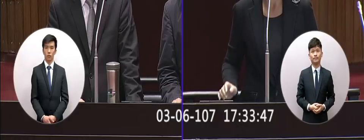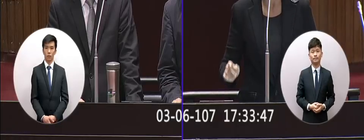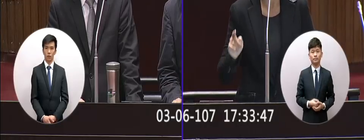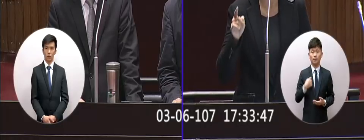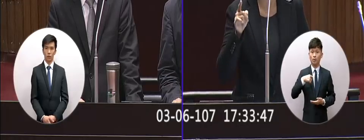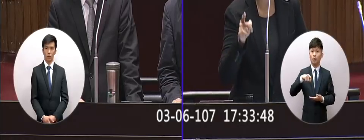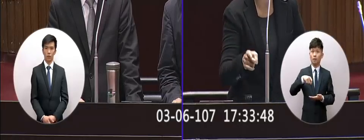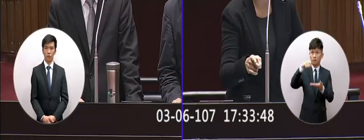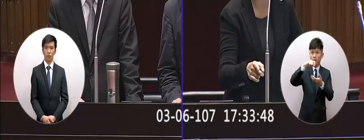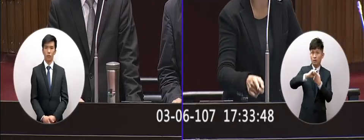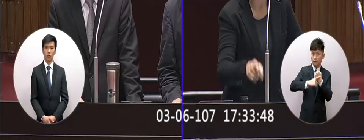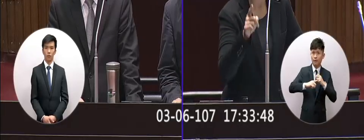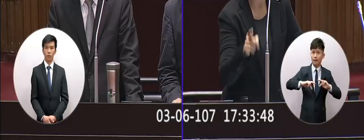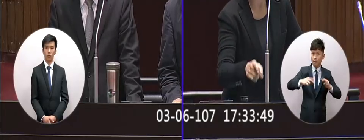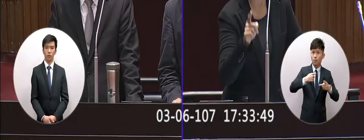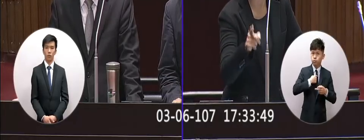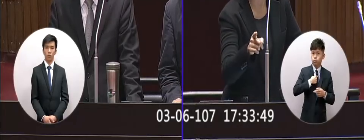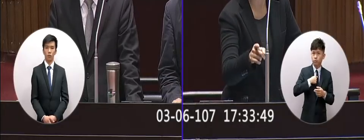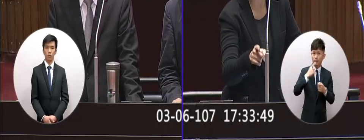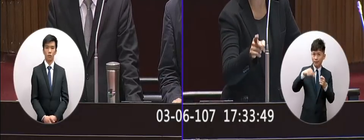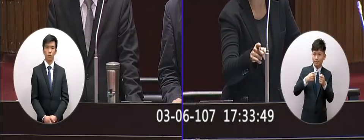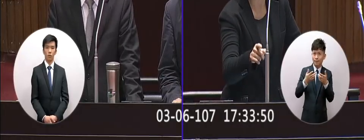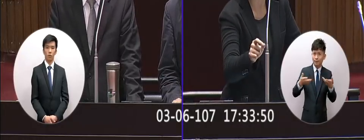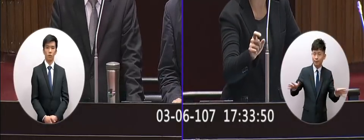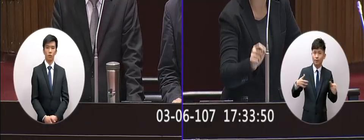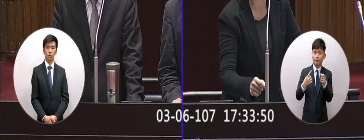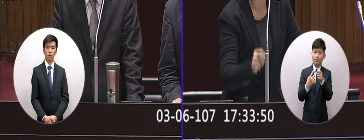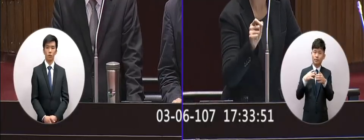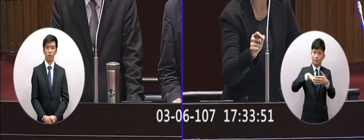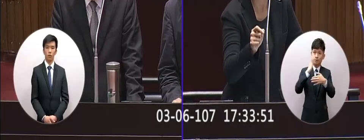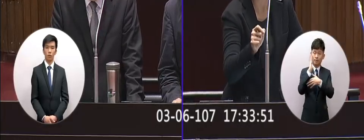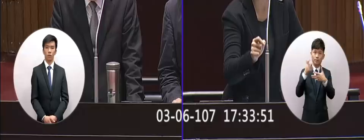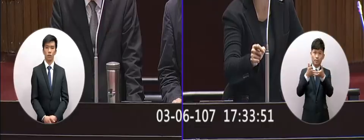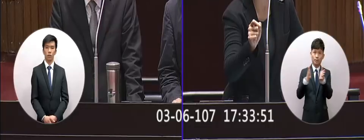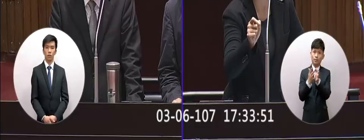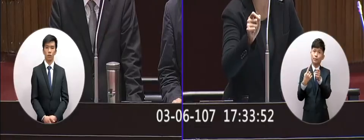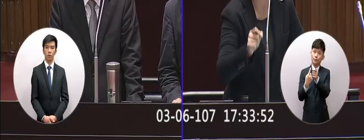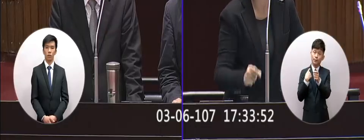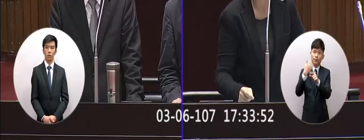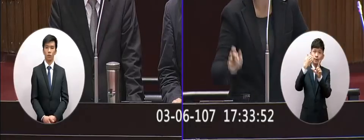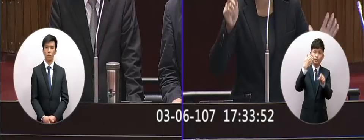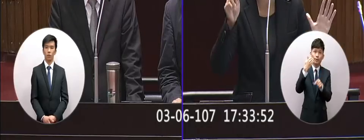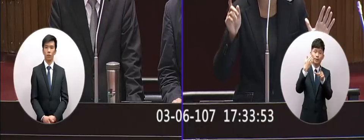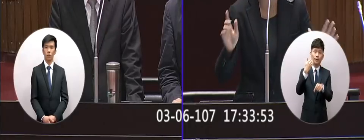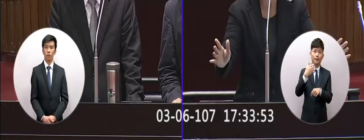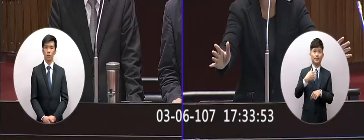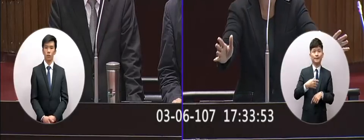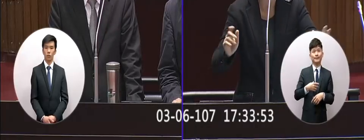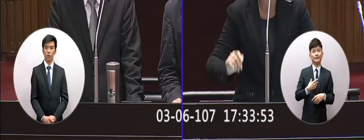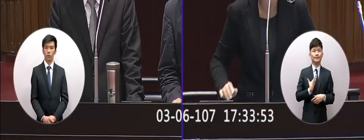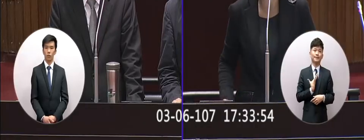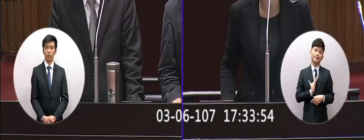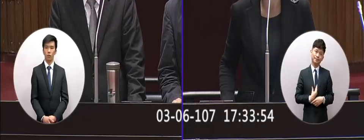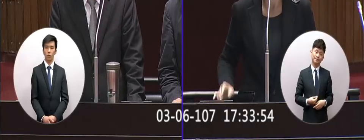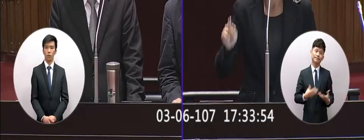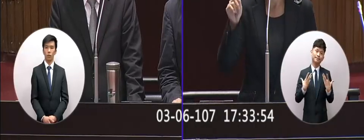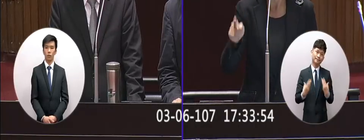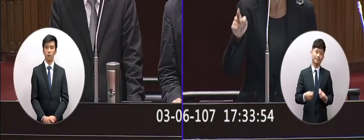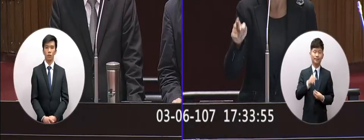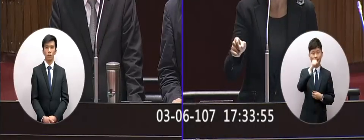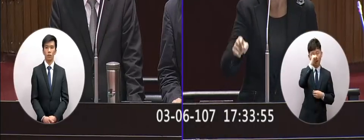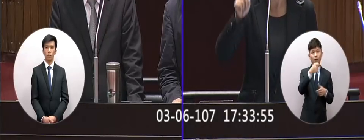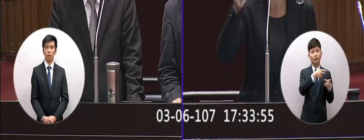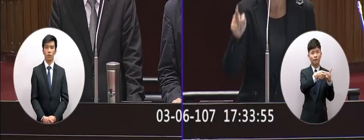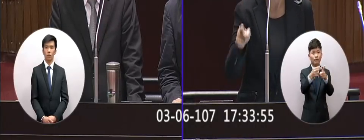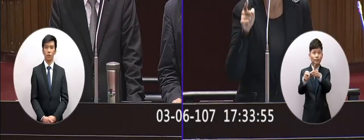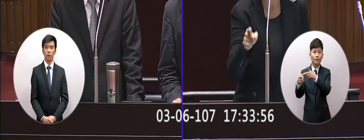我提案修法之后一年多，内政部终于在去年的9月意兴阑珊发了一个文给你们所有的机关，说如